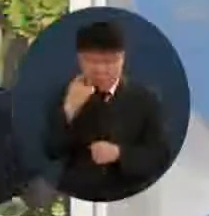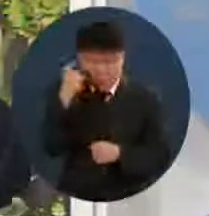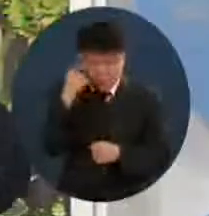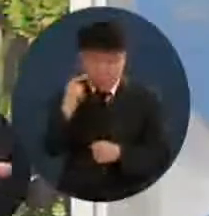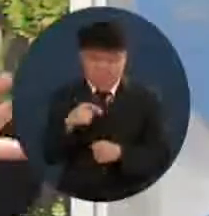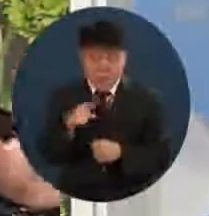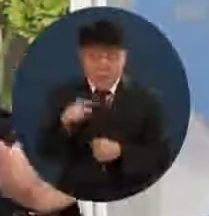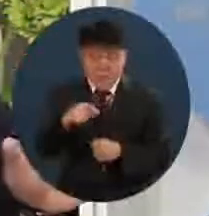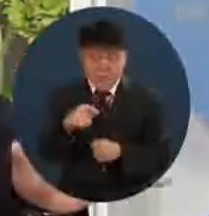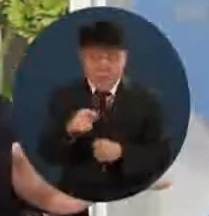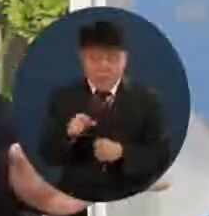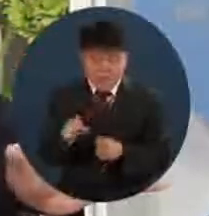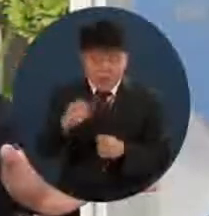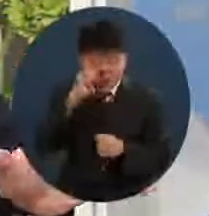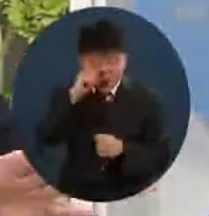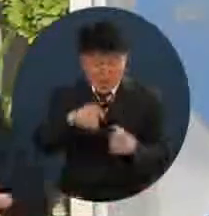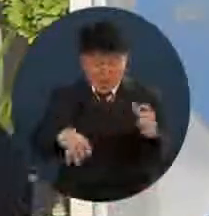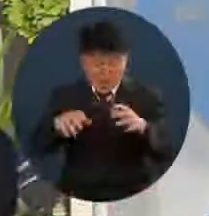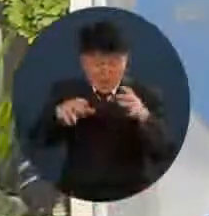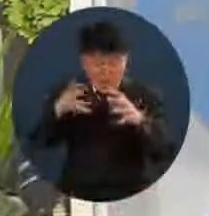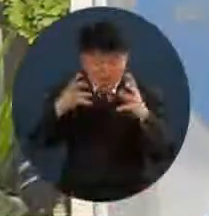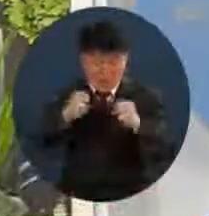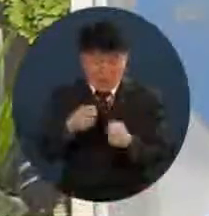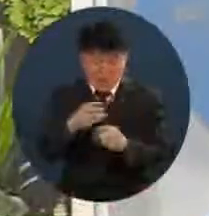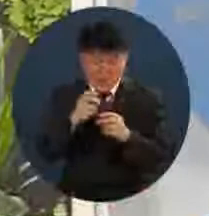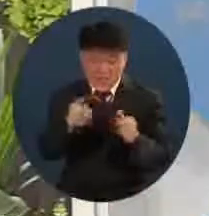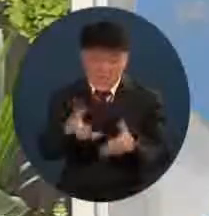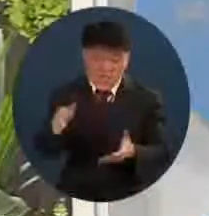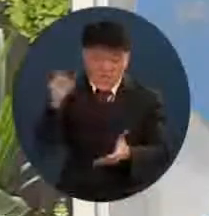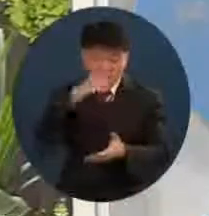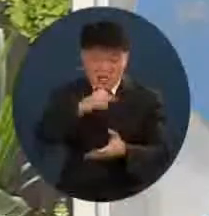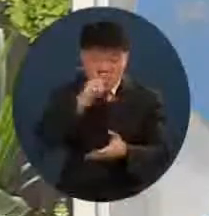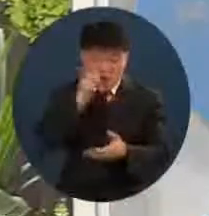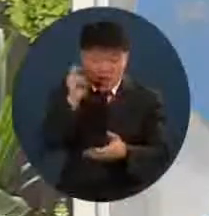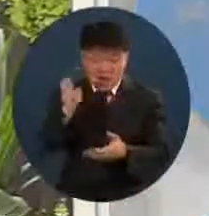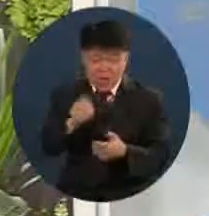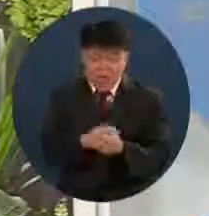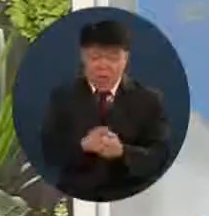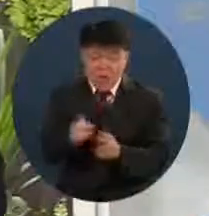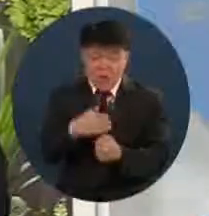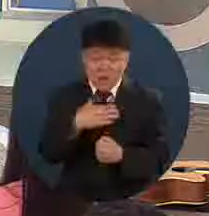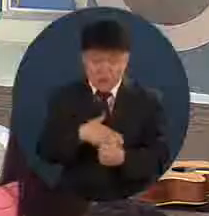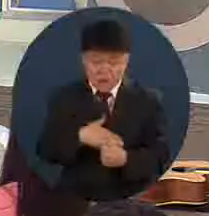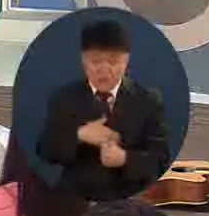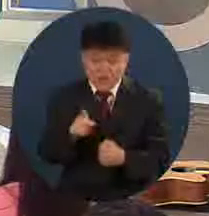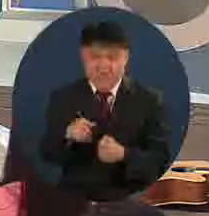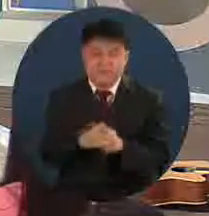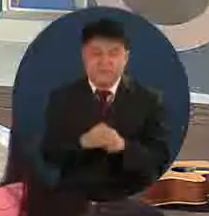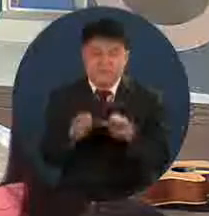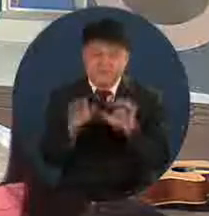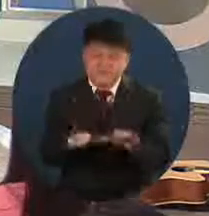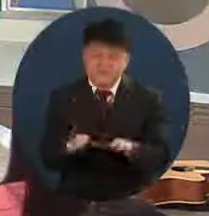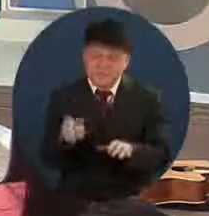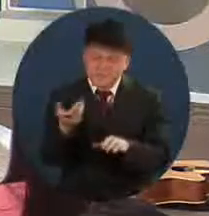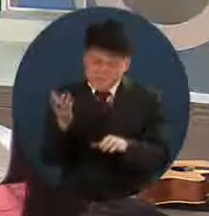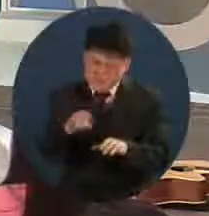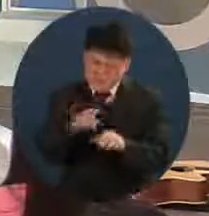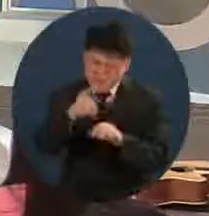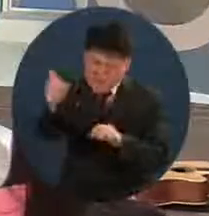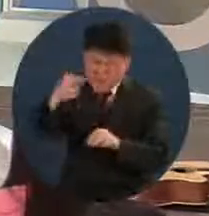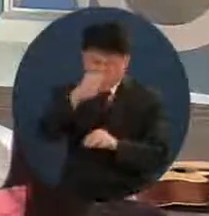수성, 금성, 지구, 화성은 흙덩어리로 되어 있단 말이에요. 그 다음에 목성, 토성, 천왕성, 해왕성은 수소나 헬륨 같은